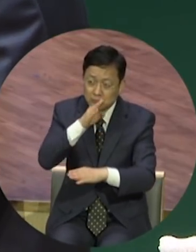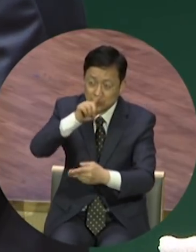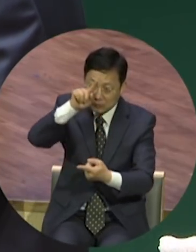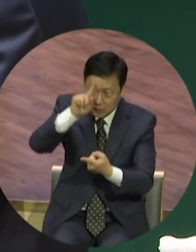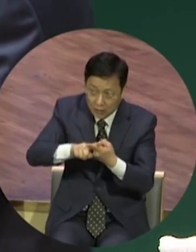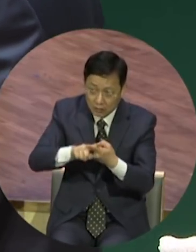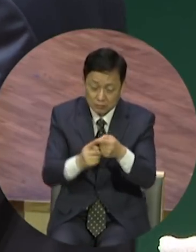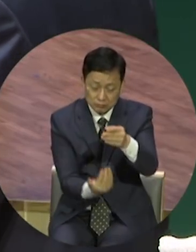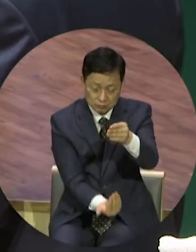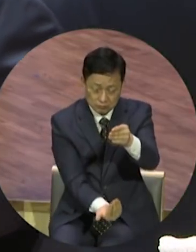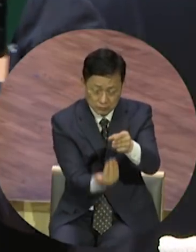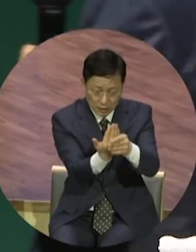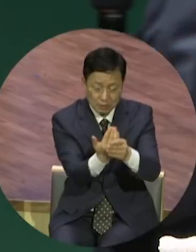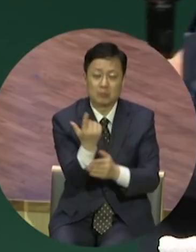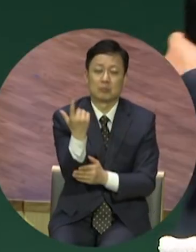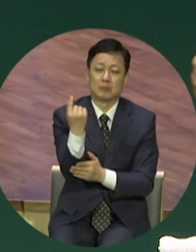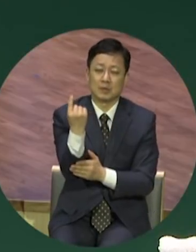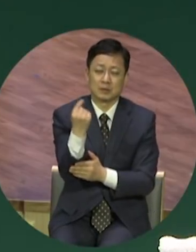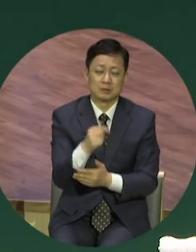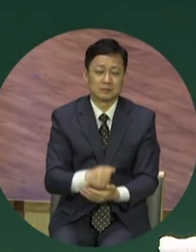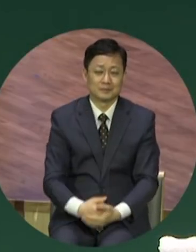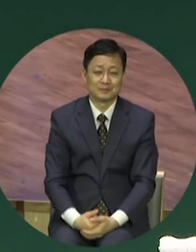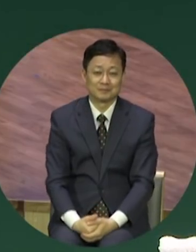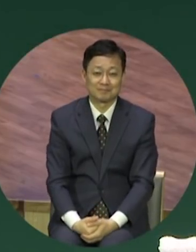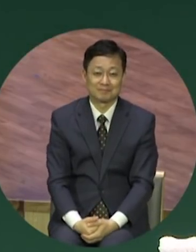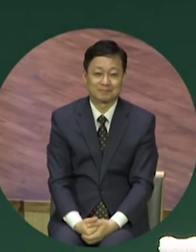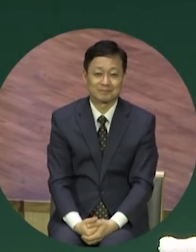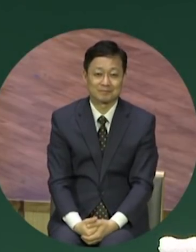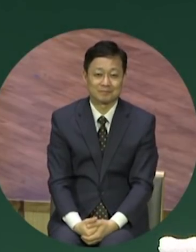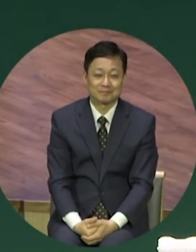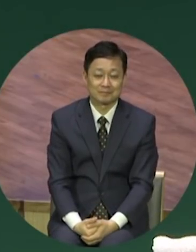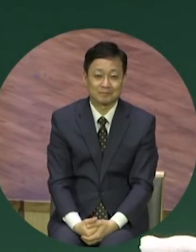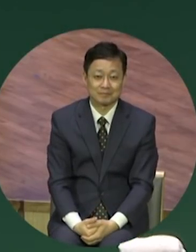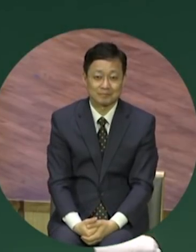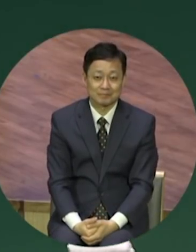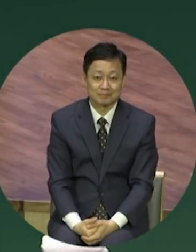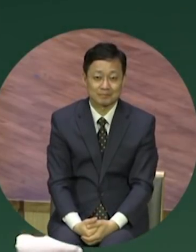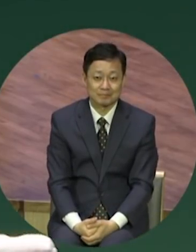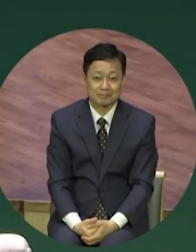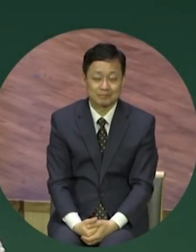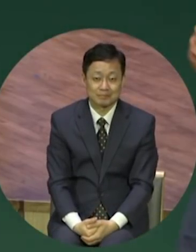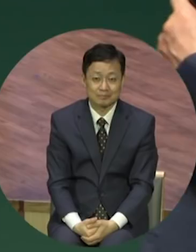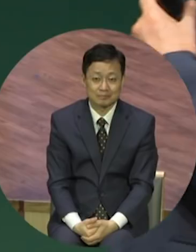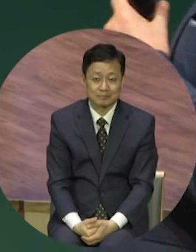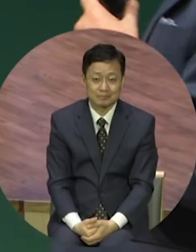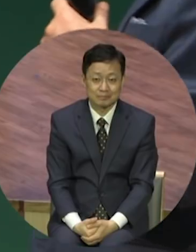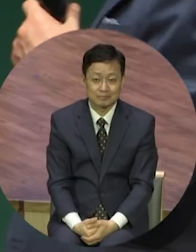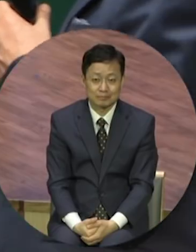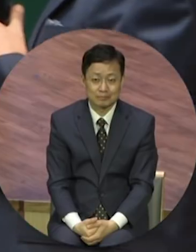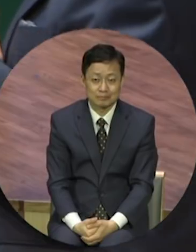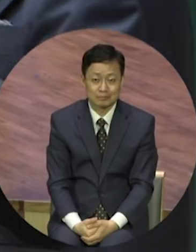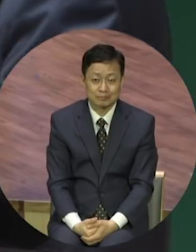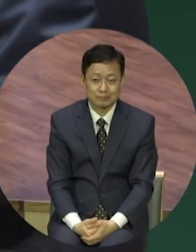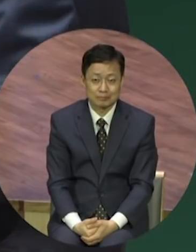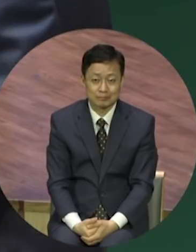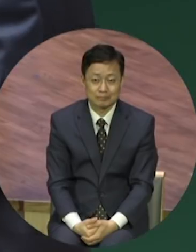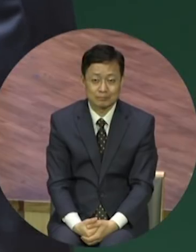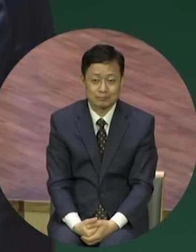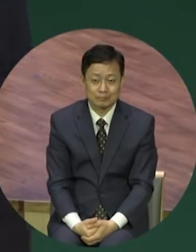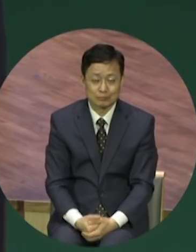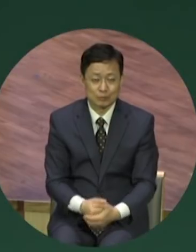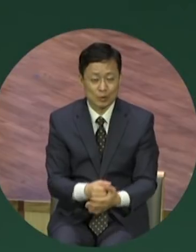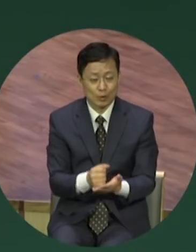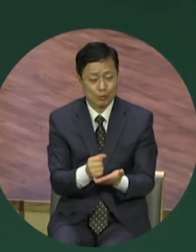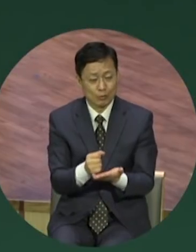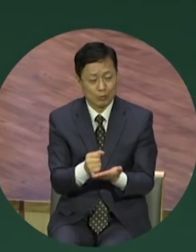겁니다. Problems may be confronting you, but what ought to come has simply come. 이게 많은 분들이 이렇게 얘기하면 갑자기 내가 몸이 그런데 갑자기는